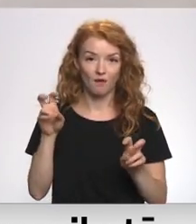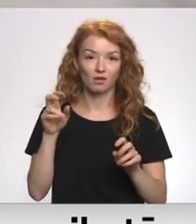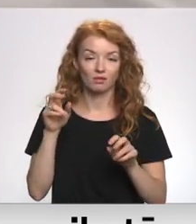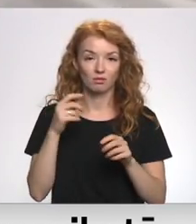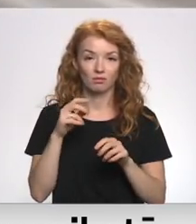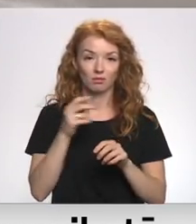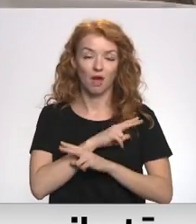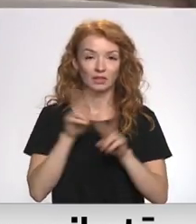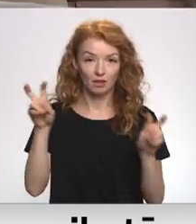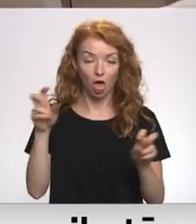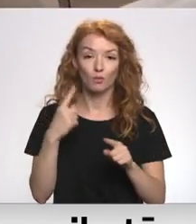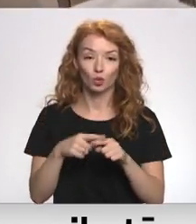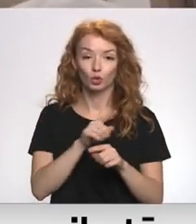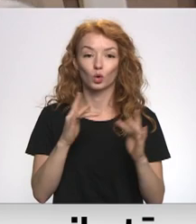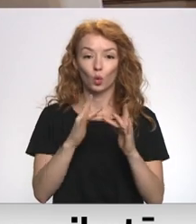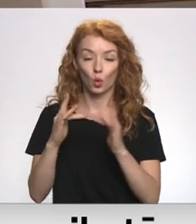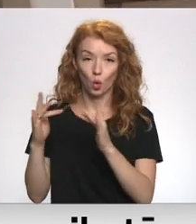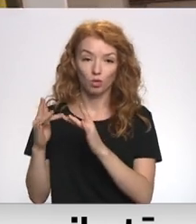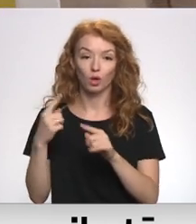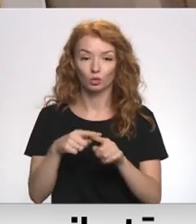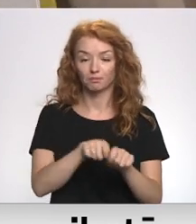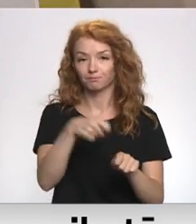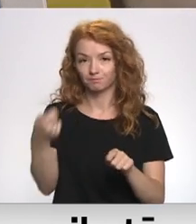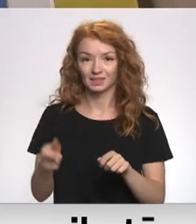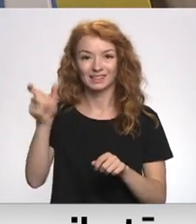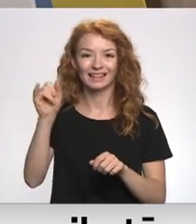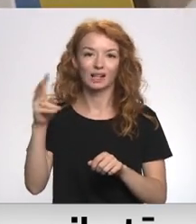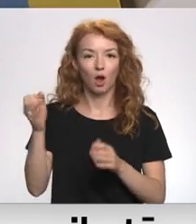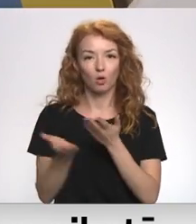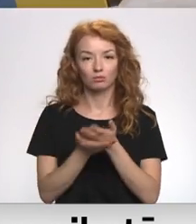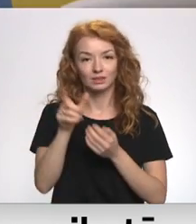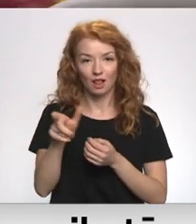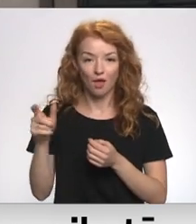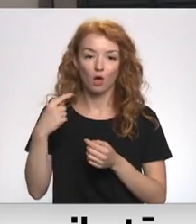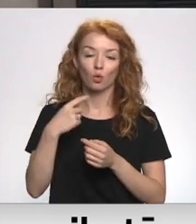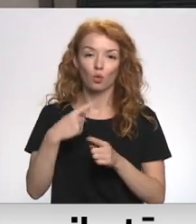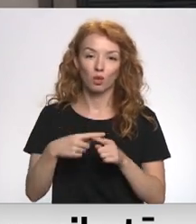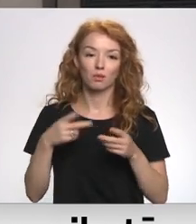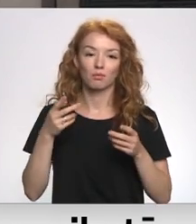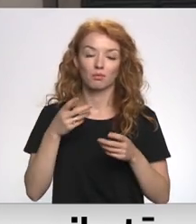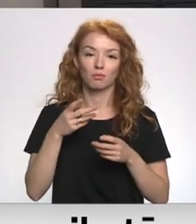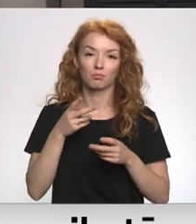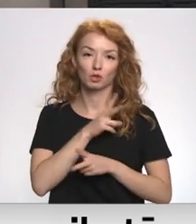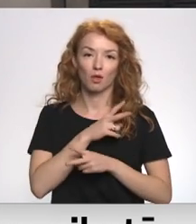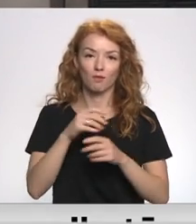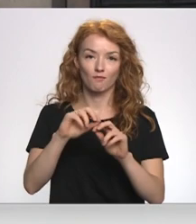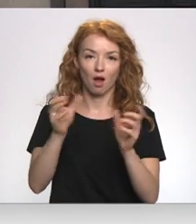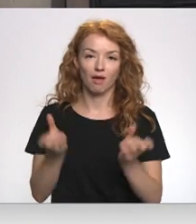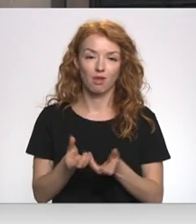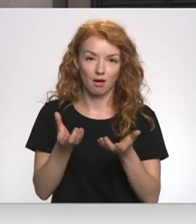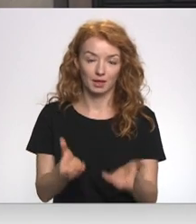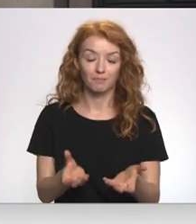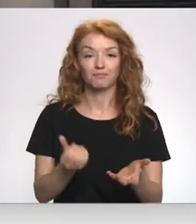un 4 gultas, kurās apklāti cilvēku silueti un virsū novietoti bēru vainagi. Bez mediķiem